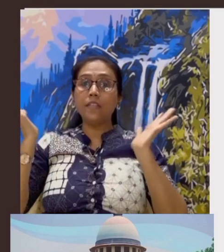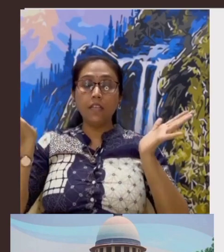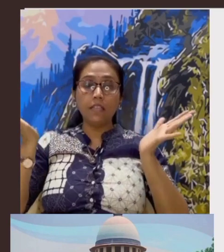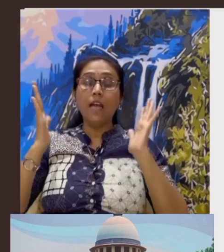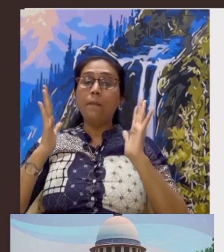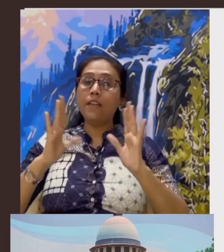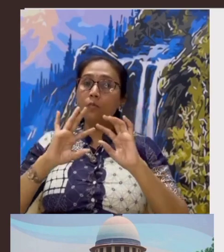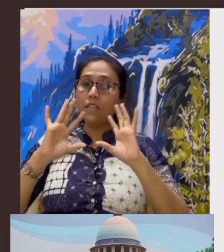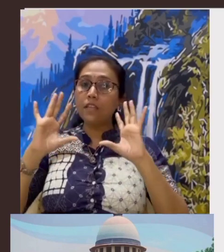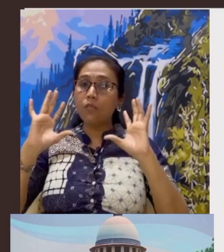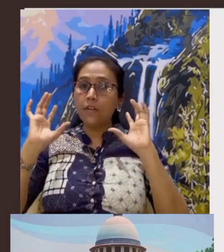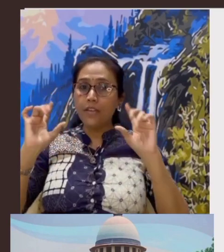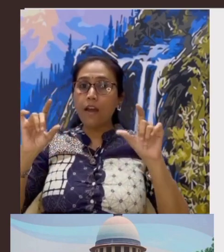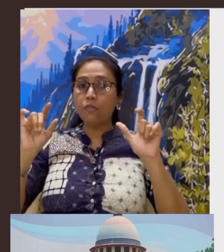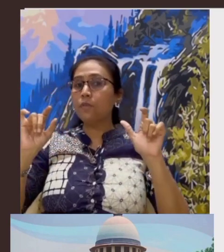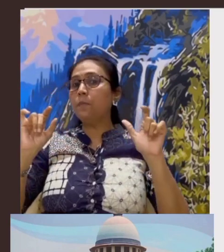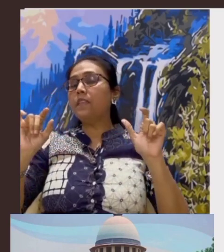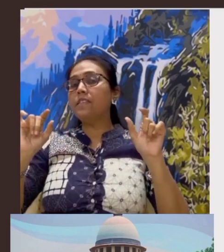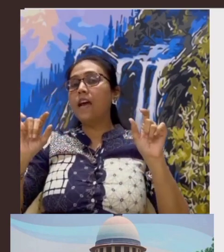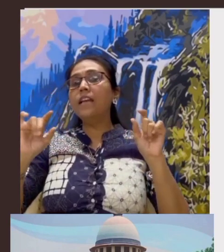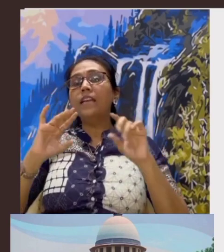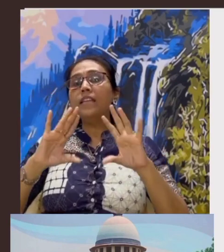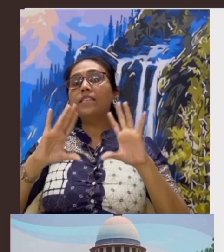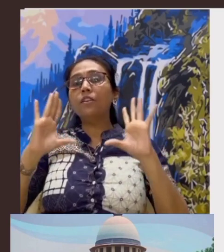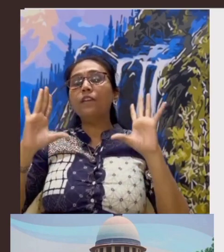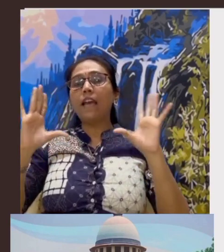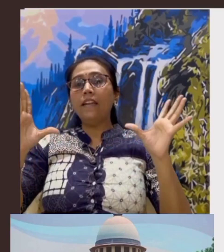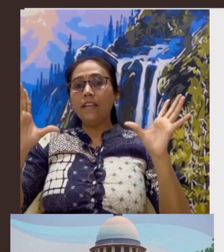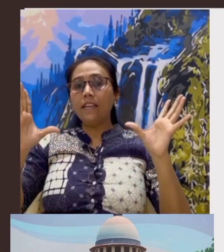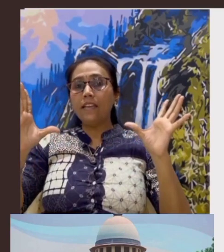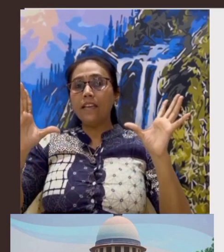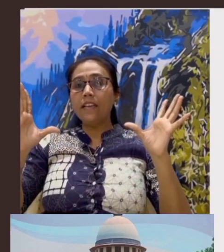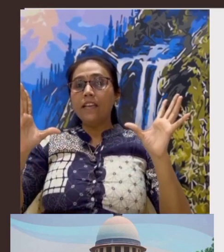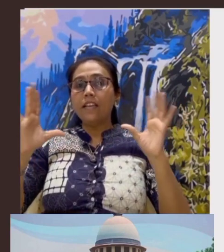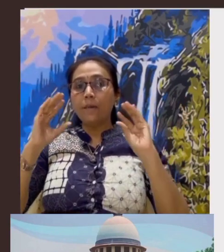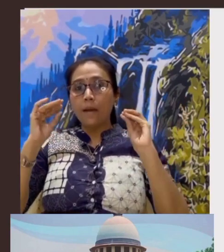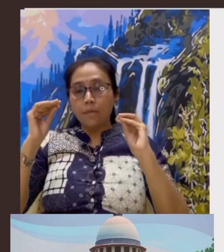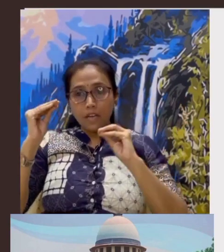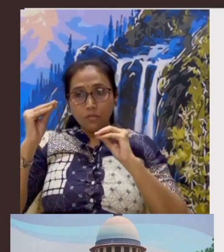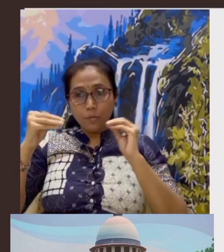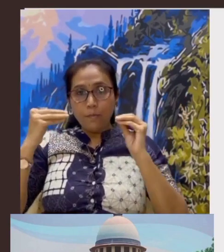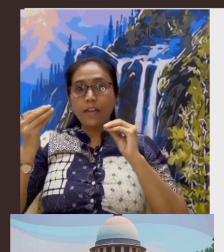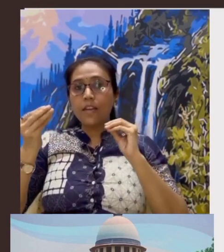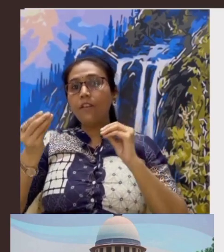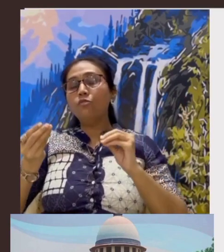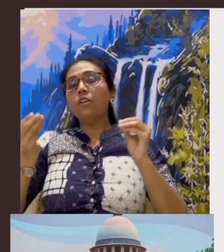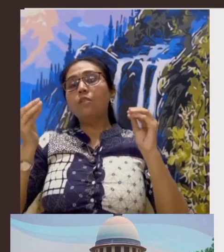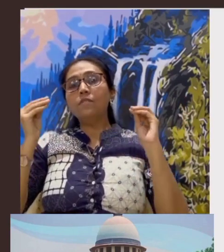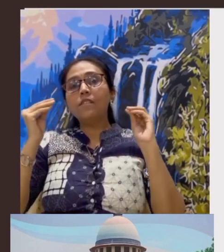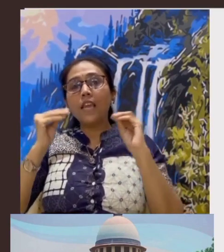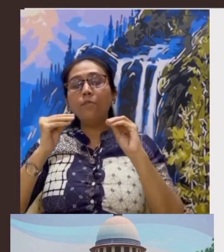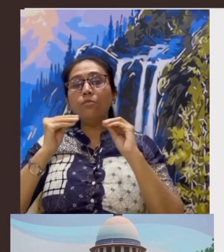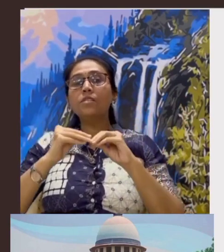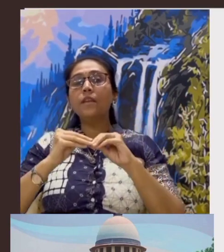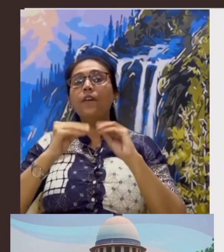कॉम्पनसेट करती है। बट अगेन वन थिंग व्हाट वी हैव टू रिमेम्बर इज दैट कि इसकी कोई गारंटी नहीं है कि भाई आपका जो भी मार्केट वैल्यू होगा वो